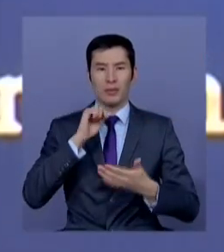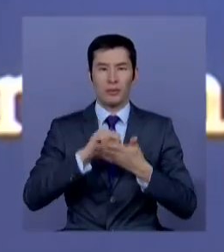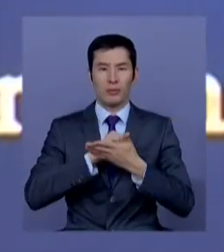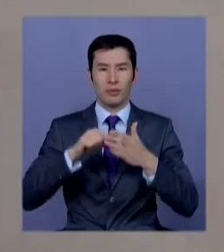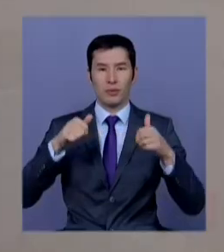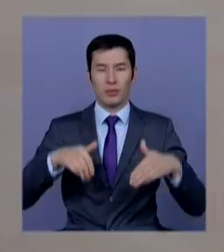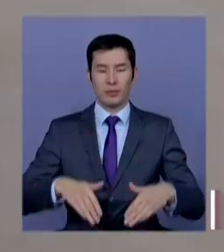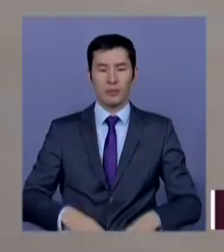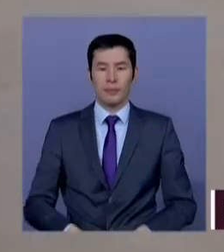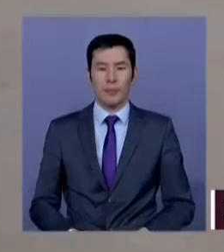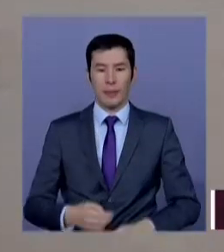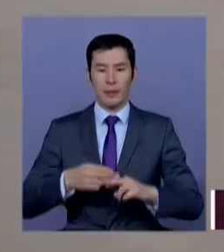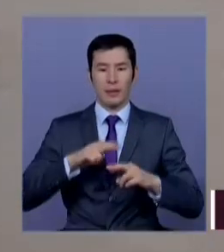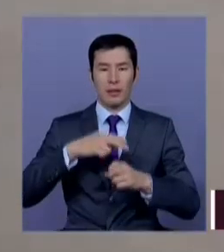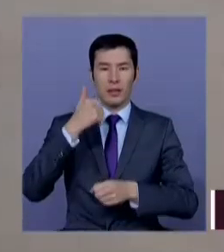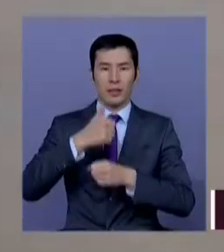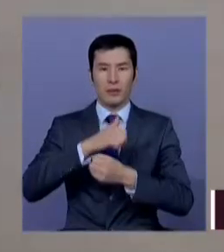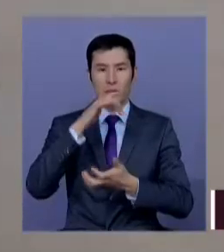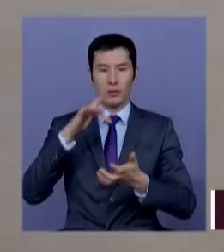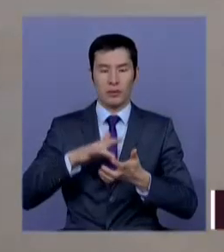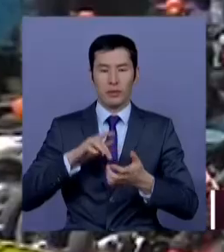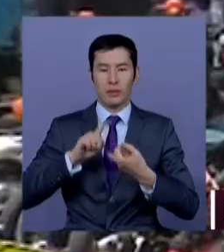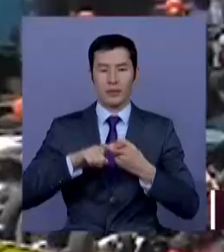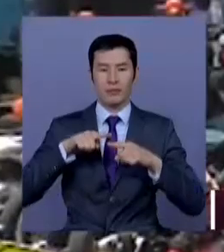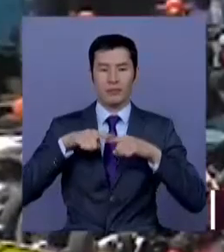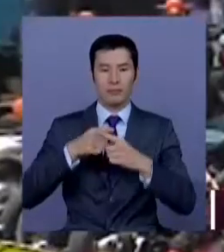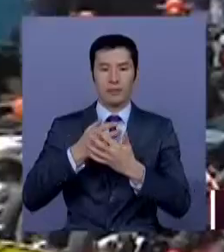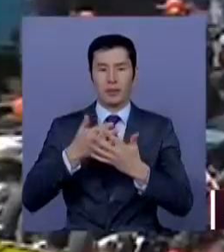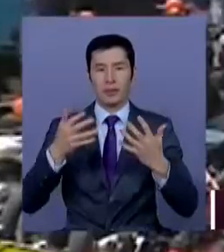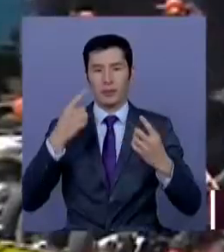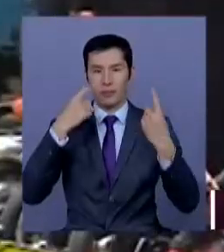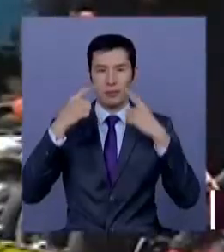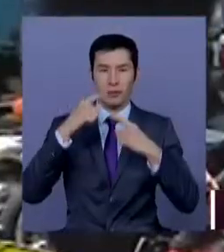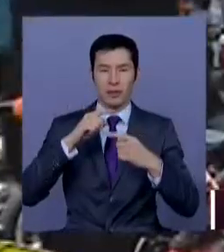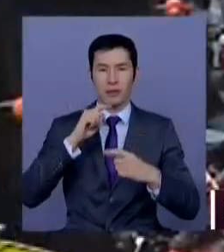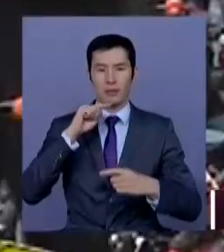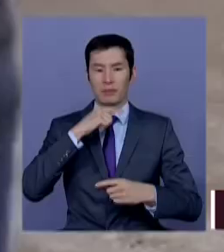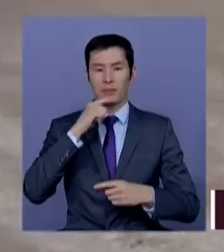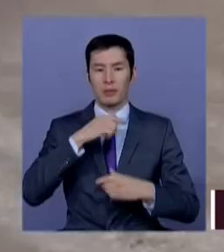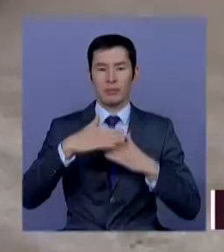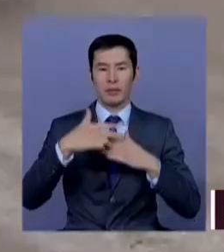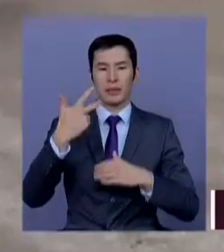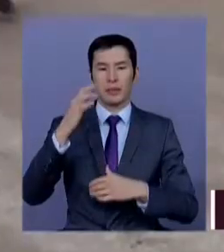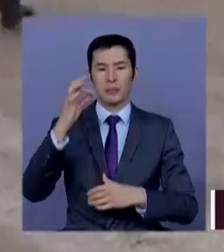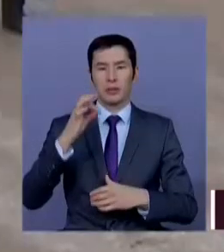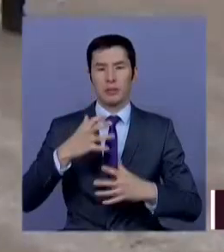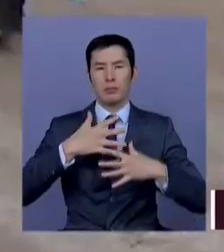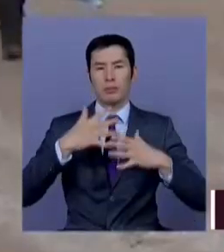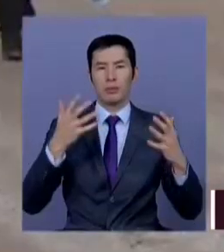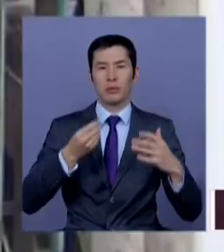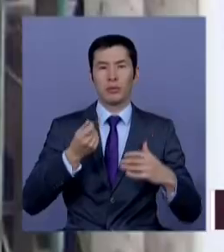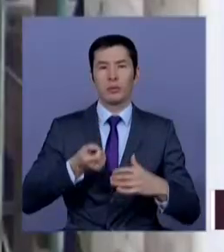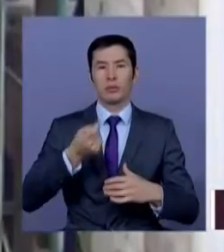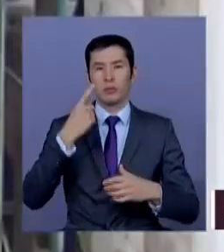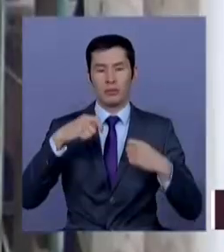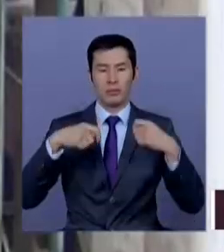шешілуде. Мегаполис басшысы креативті экономиканы дамыту қажет деді. Алматы экономикасы құрылымының 30%-нан астамын сауда құрайды екен. Ал жұмыспен қамтылған